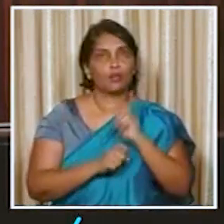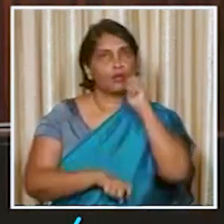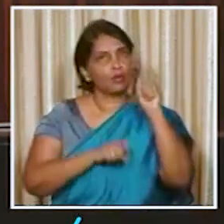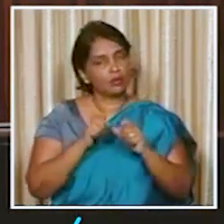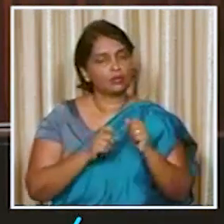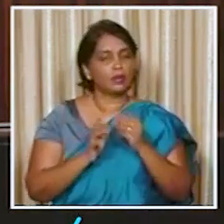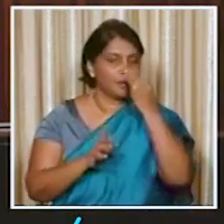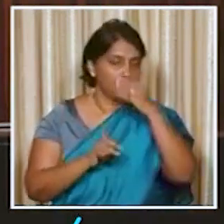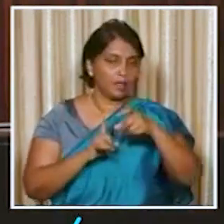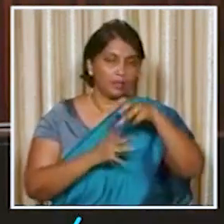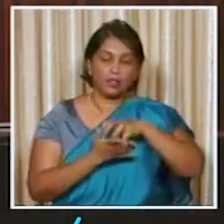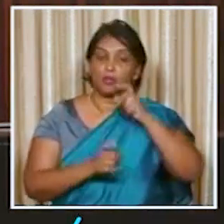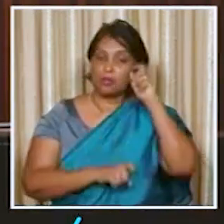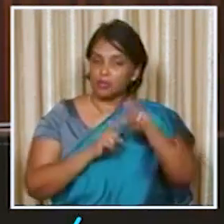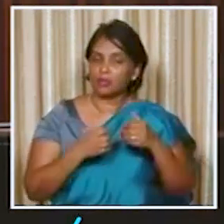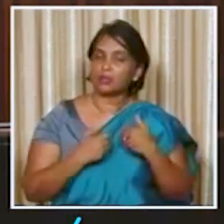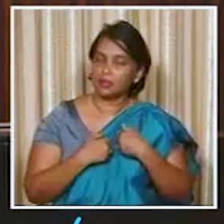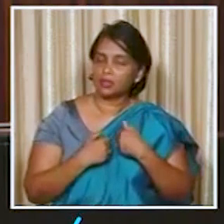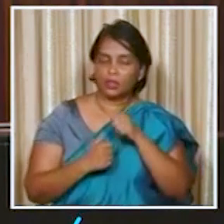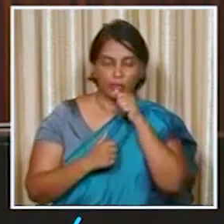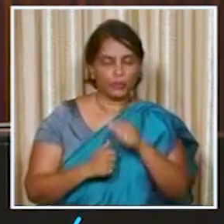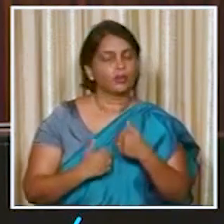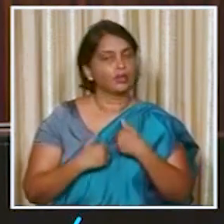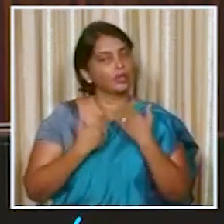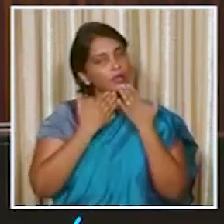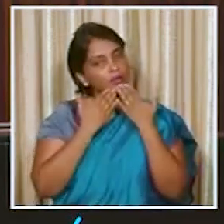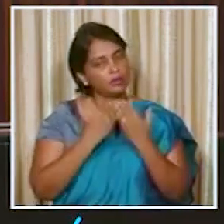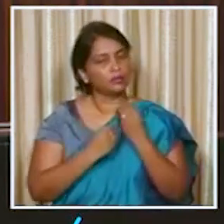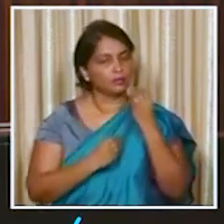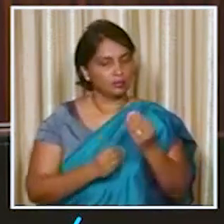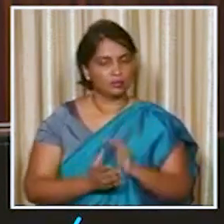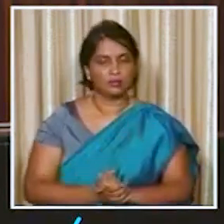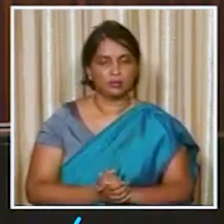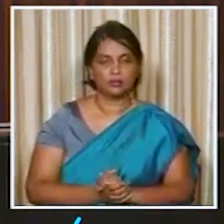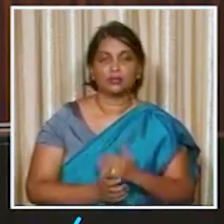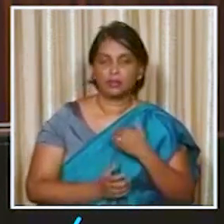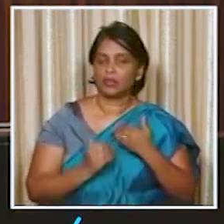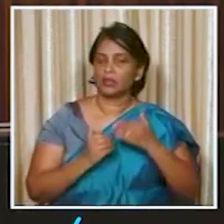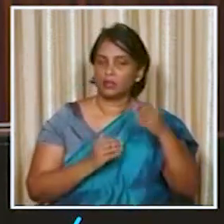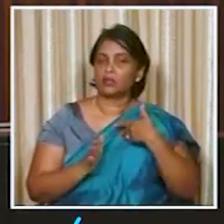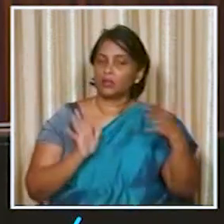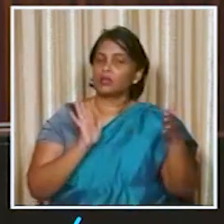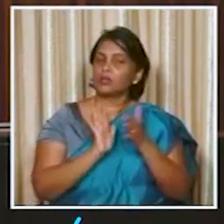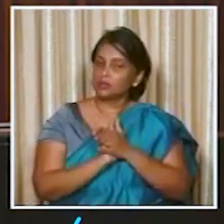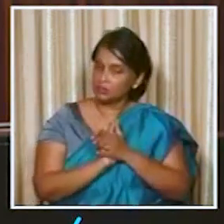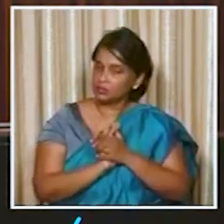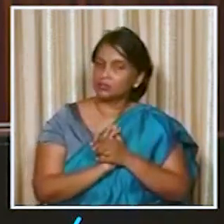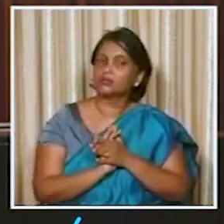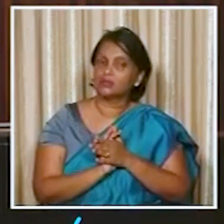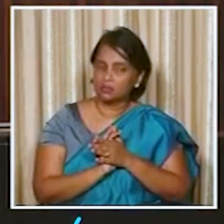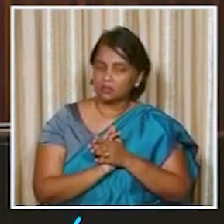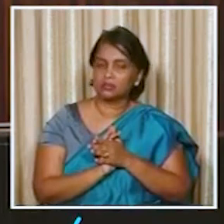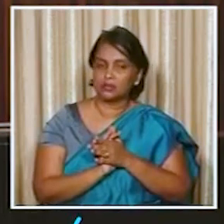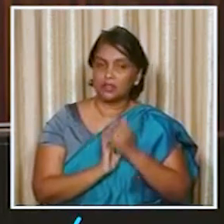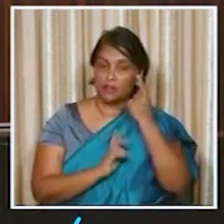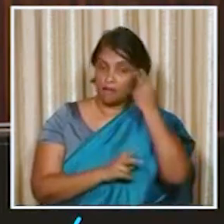නිලධාරීන් සහ මාතර දිස්ත්‍රික් ජනතාව වෙත මාගේ හෘදයාංගම ස්තුතිය පිරිනමනු කැමැත්තෙමි. මම ඉදිරියටත් ඔබ සියලු දෙනා මා